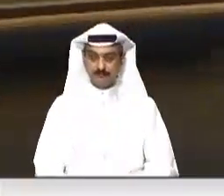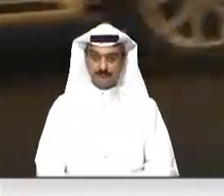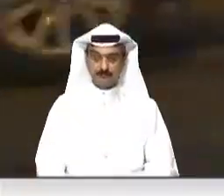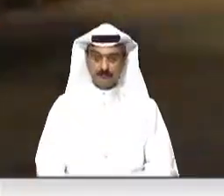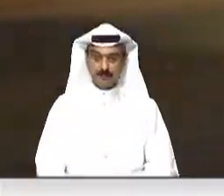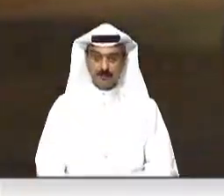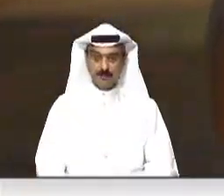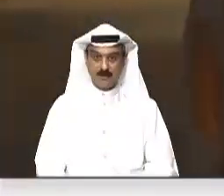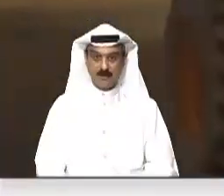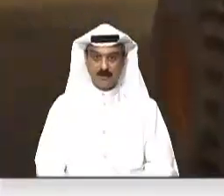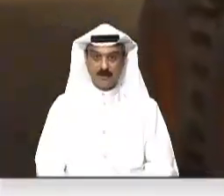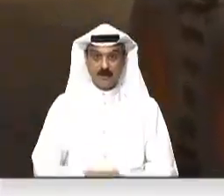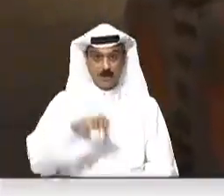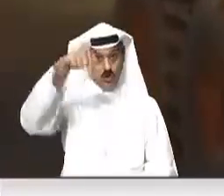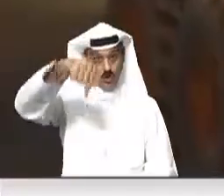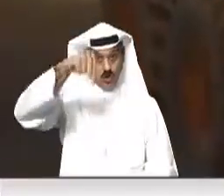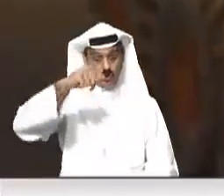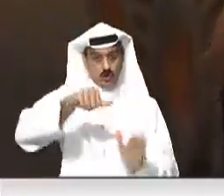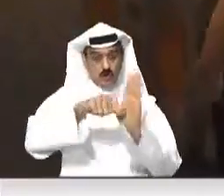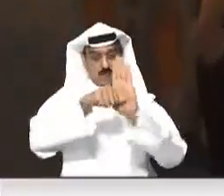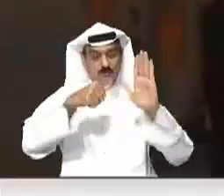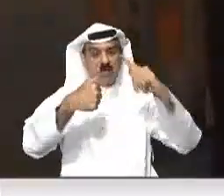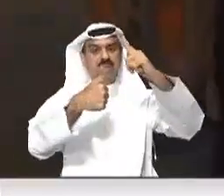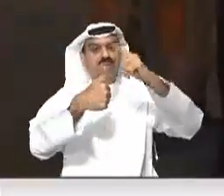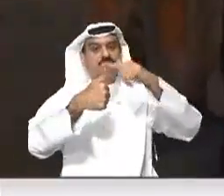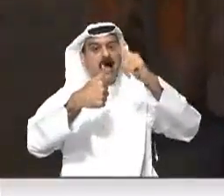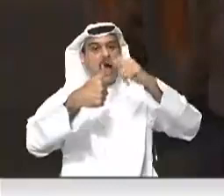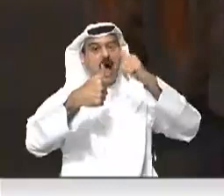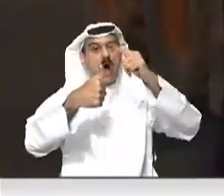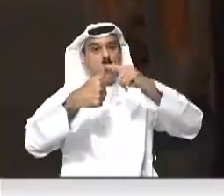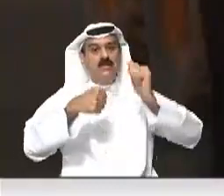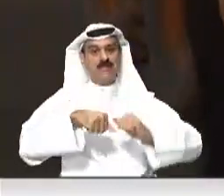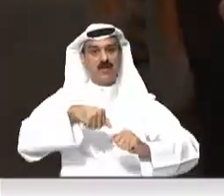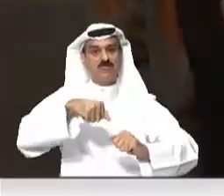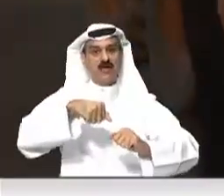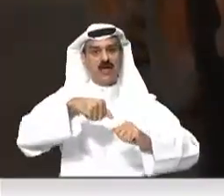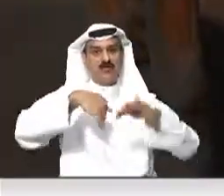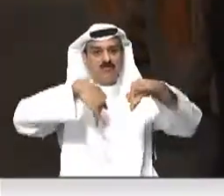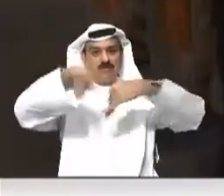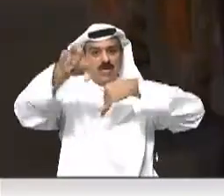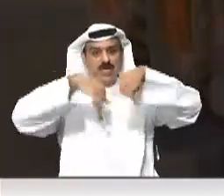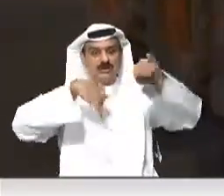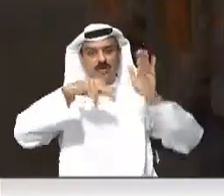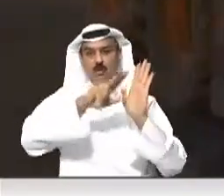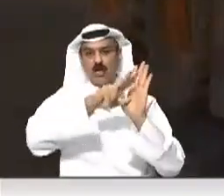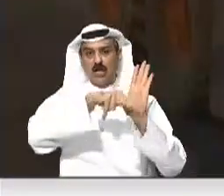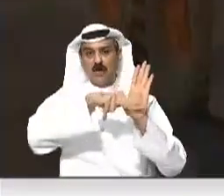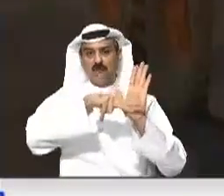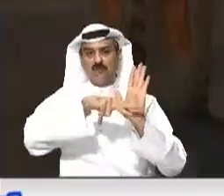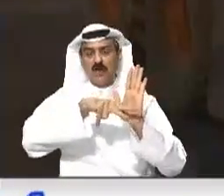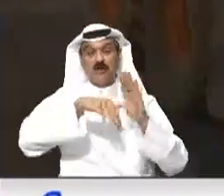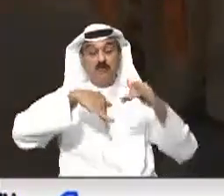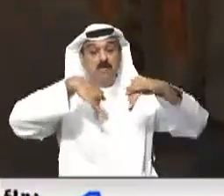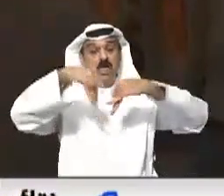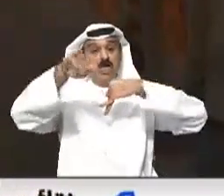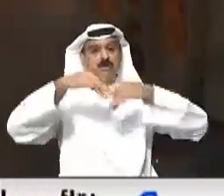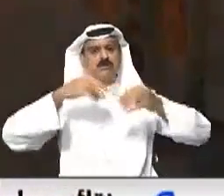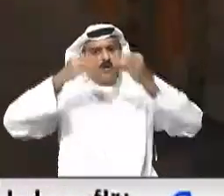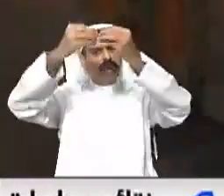اليوم بدأتم كخطوة أولى ب يعني يا صيانة المواقع الأكثر